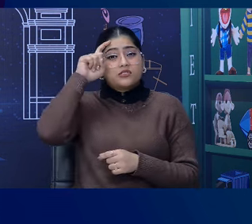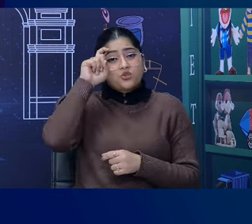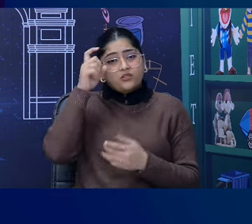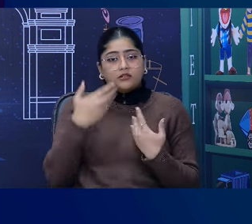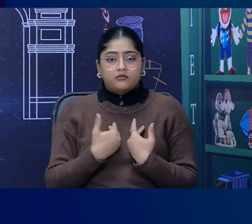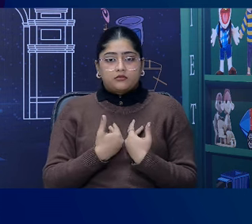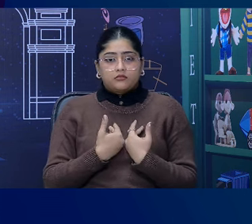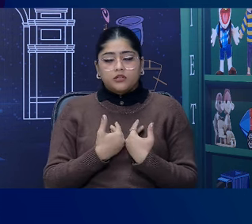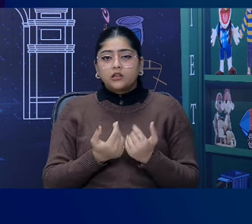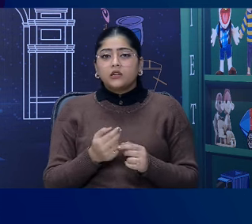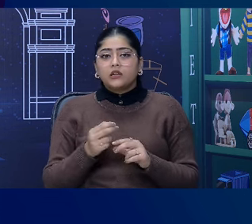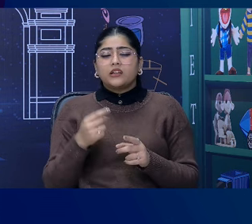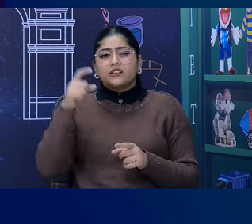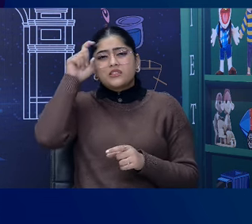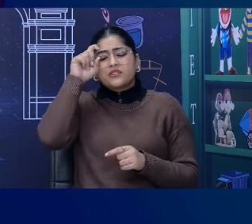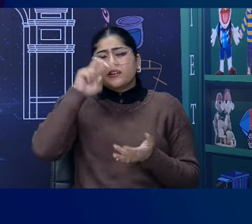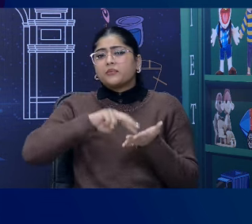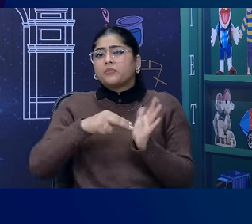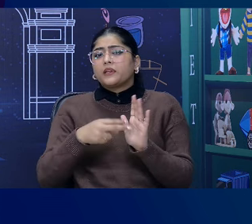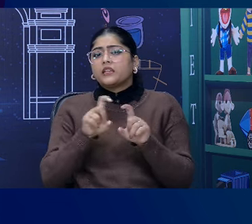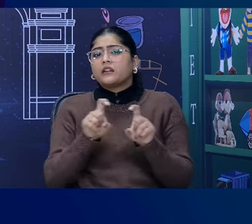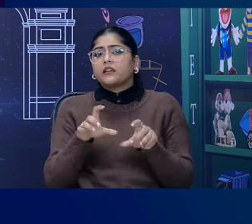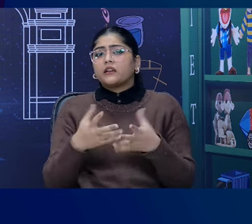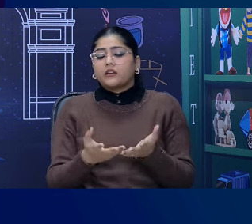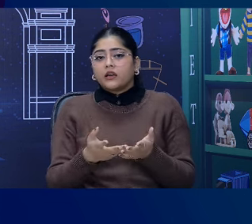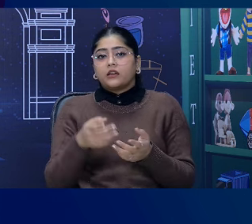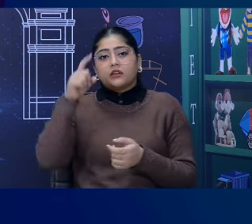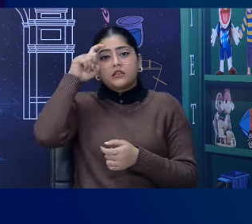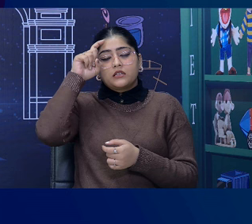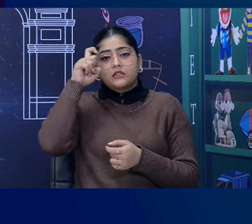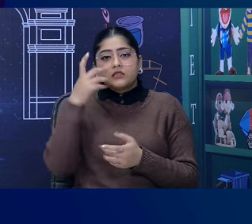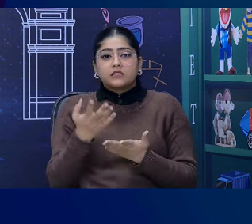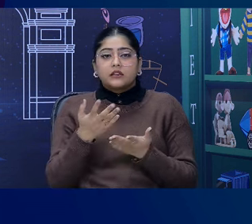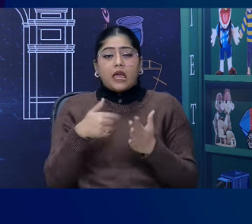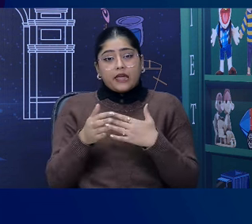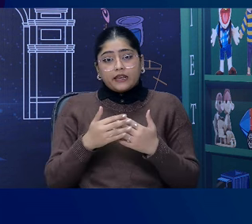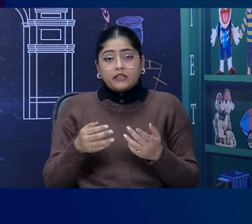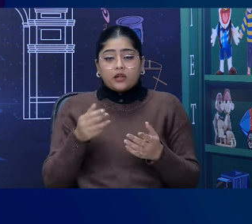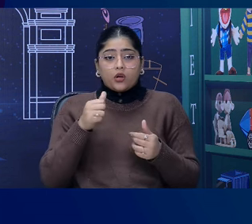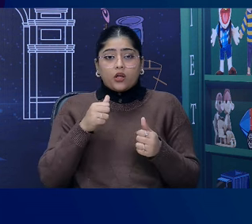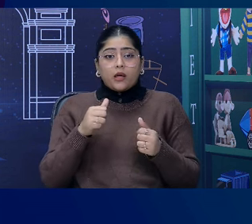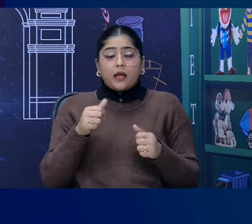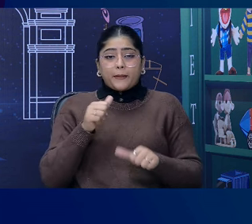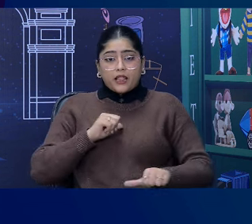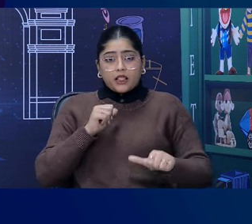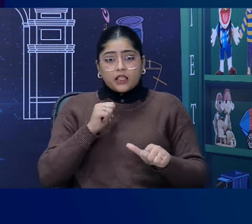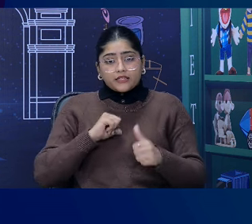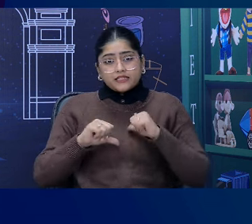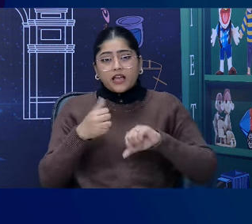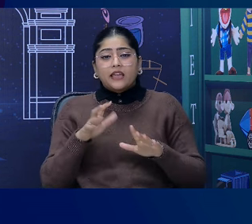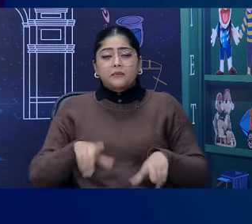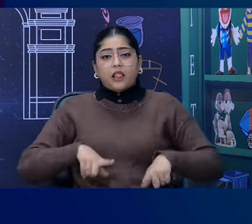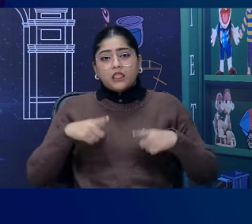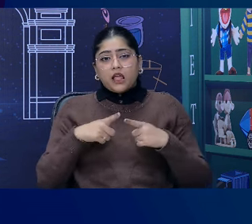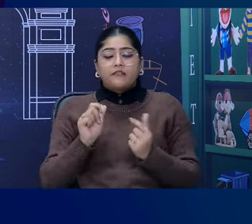एक इंसान का फिजिकल या इमोशनल रिएक्शन है कोई भी बदलाव हो रहा है जो हमारी जिंदगी में अब वो बदलाव